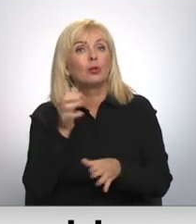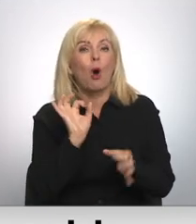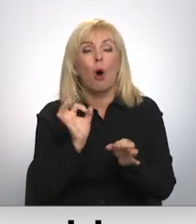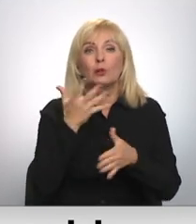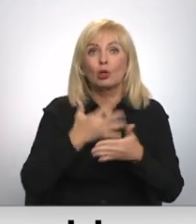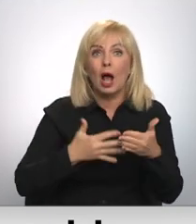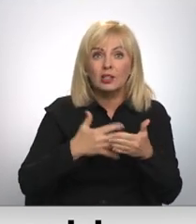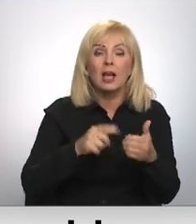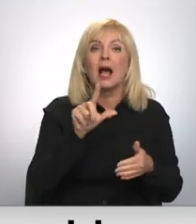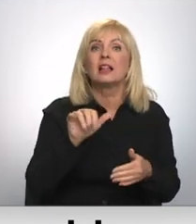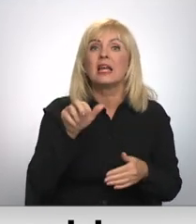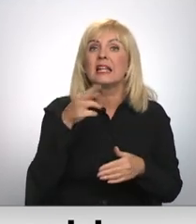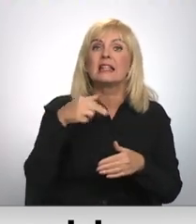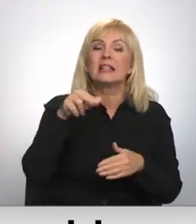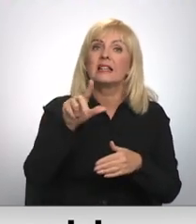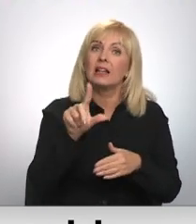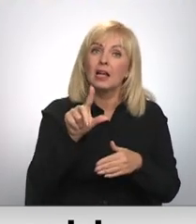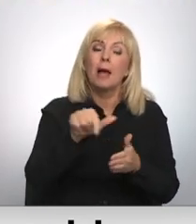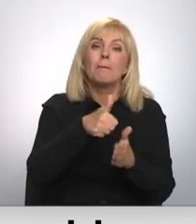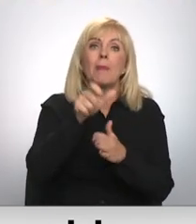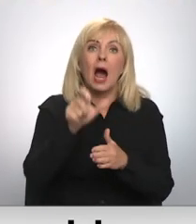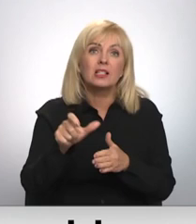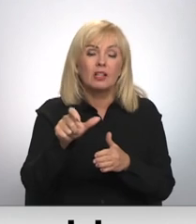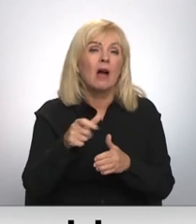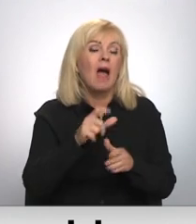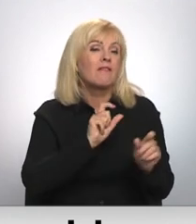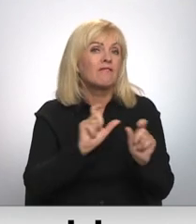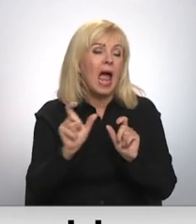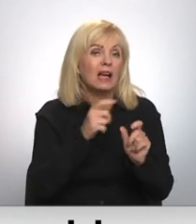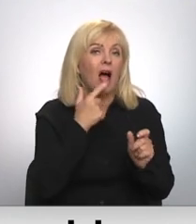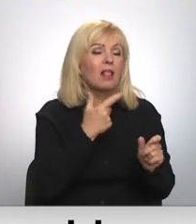Veikala tīkla Lidl pārstāvs sacīja, viņu veikali netiktu ietekmēti. To